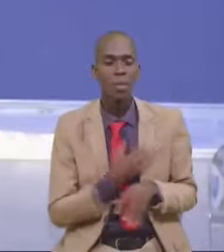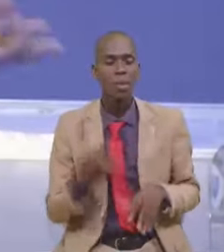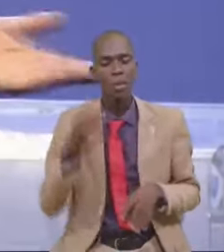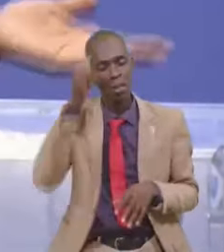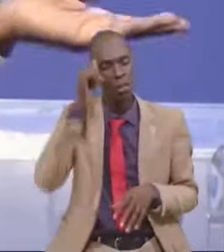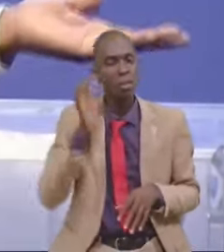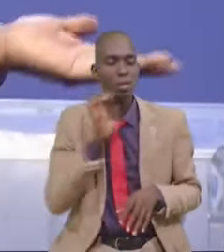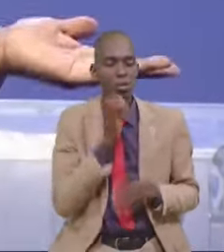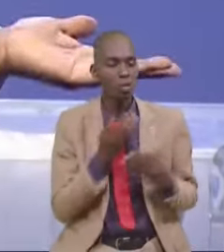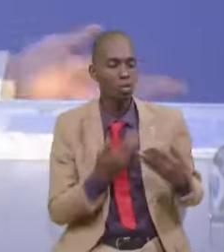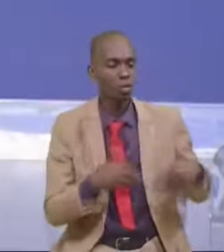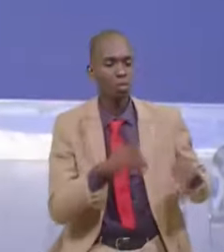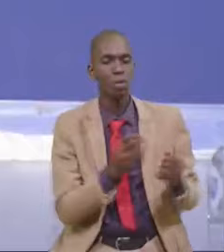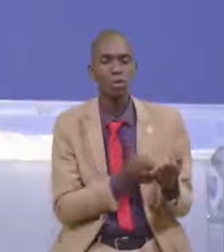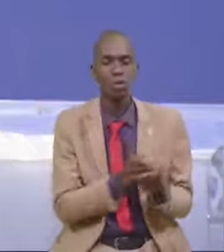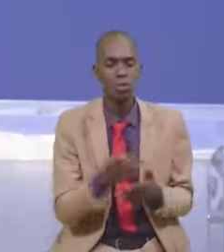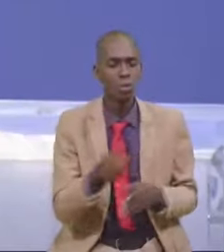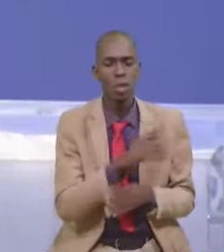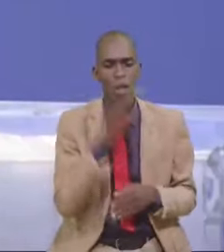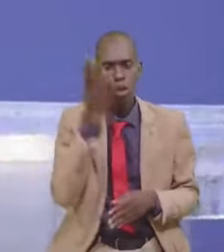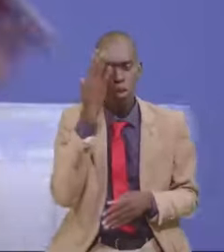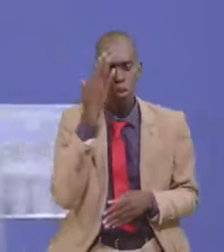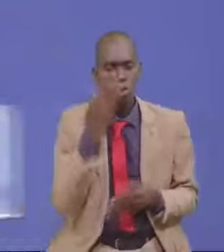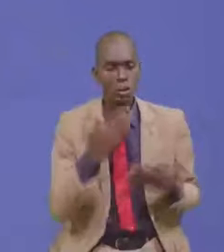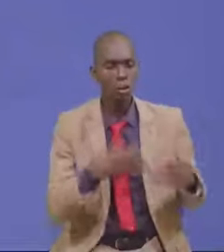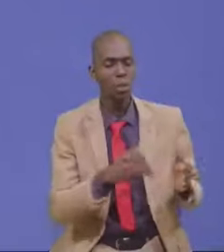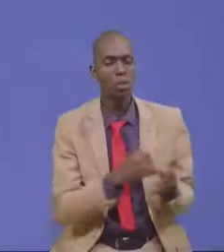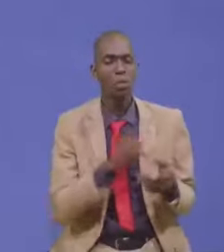Et ils ont vendu la vérité qu'ils avaient.